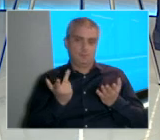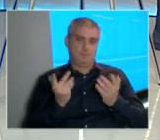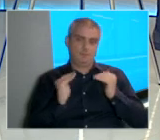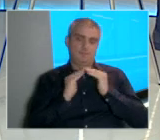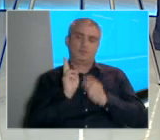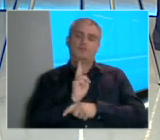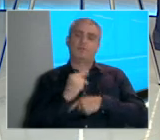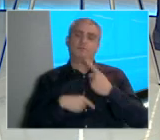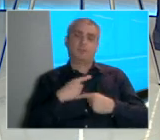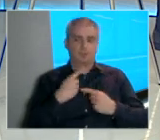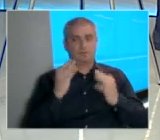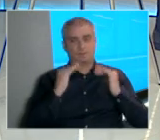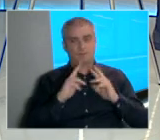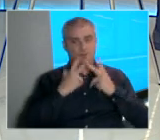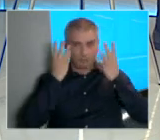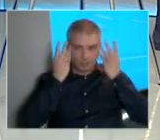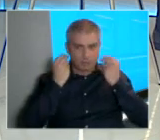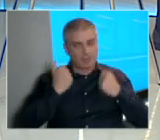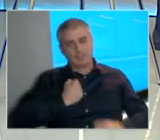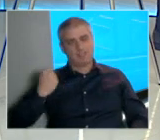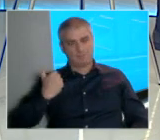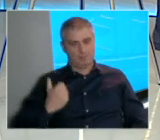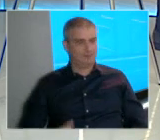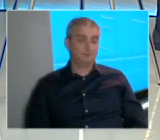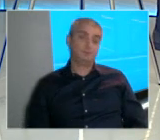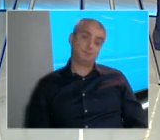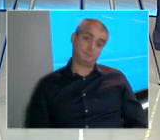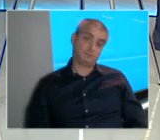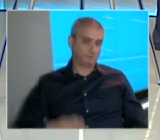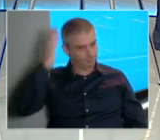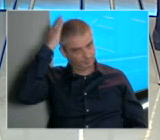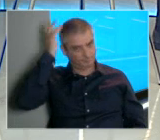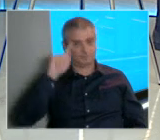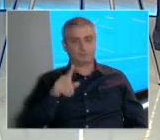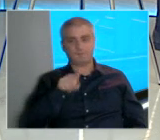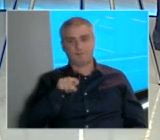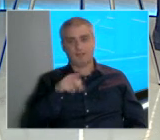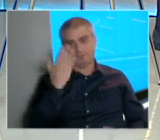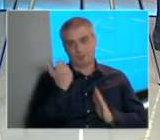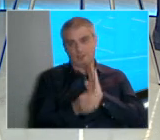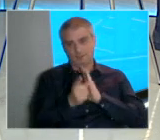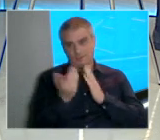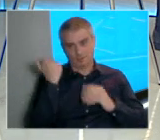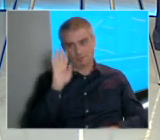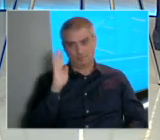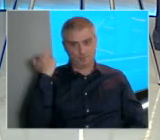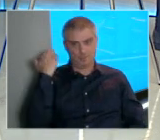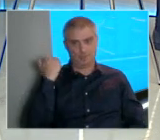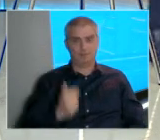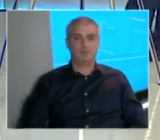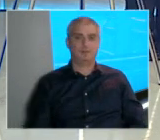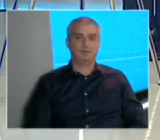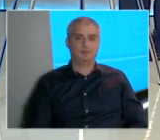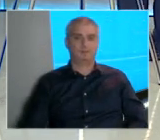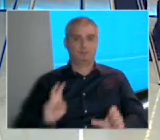היותר מסורתי, ופחות הציבור החרדלי נקרא לזה ככה. טוב, נפתלי בנט צריך את 1,000 הקולות שחסרו לו, נכון? באפריל. כן.